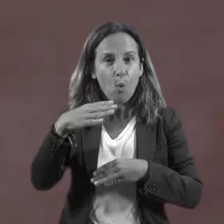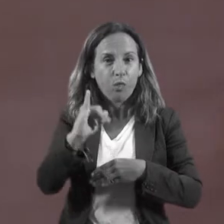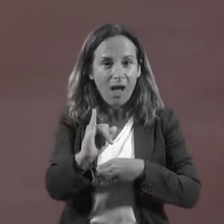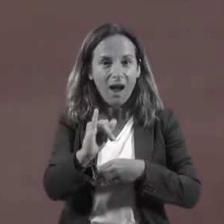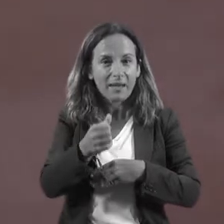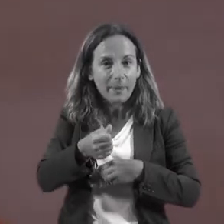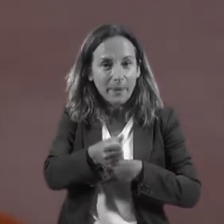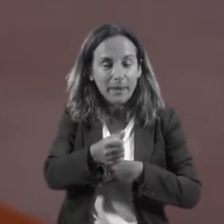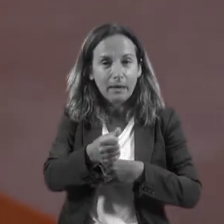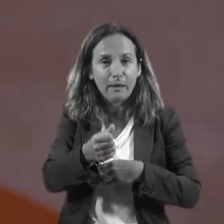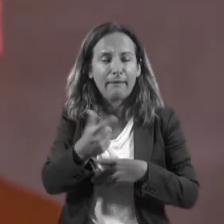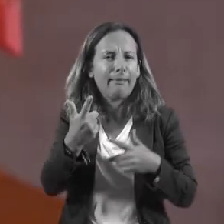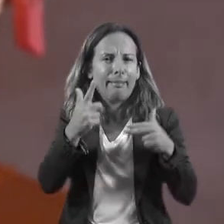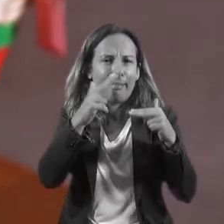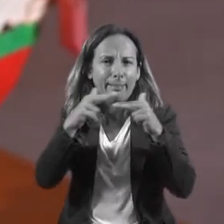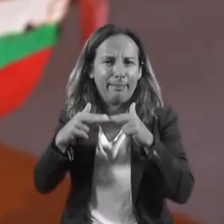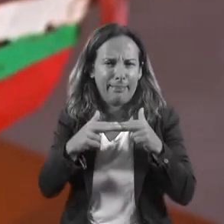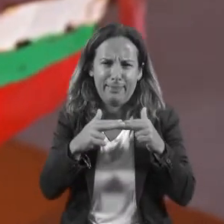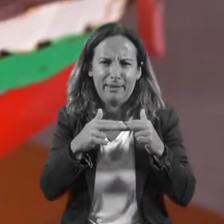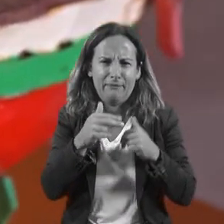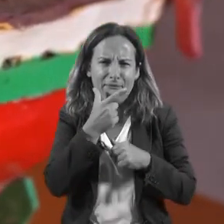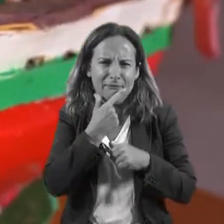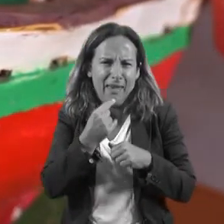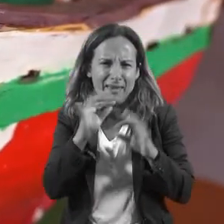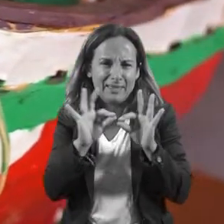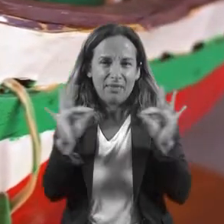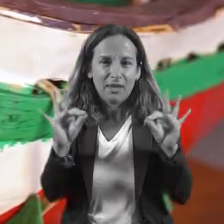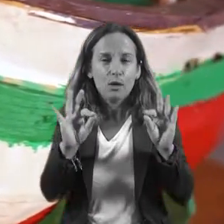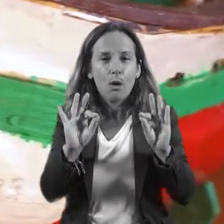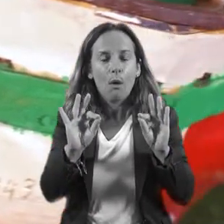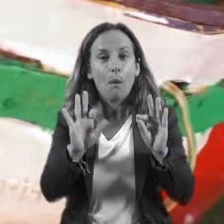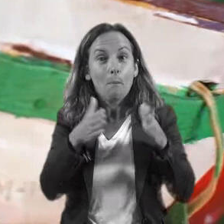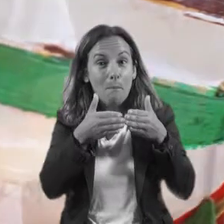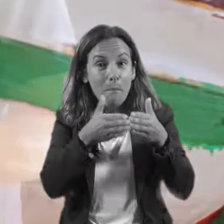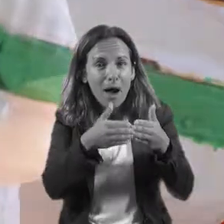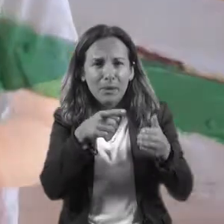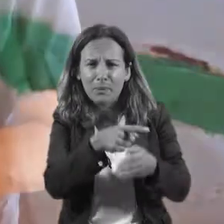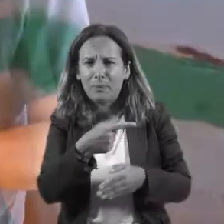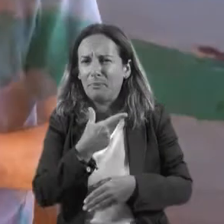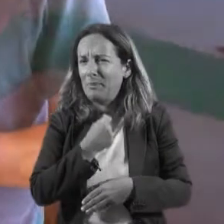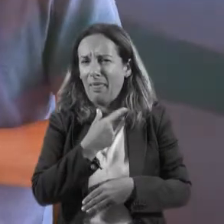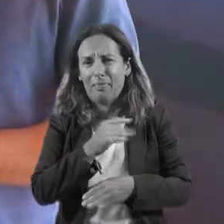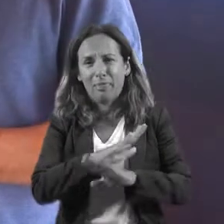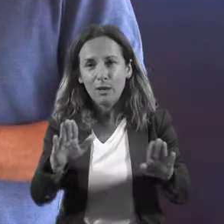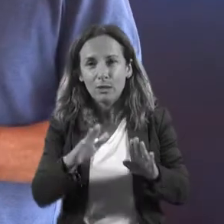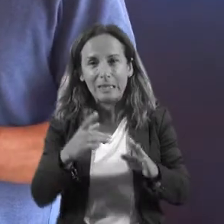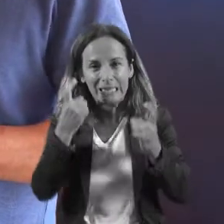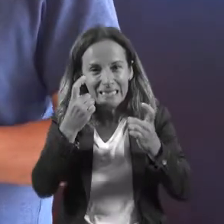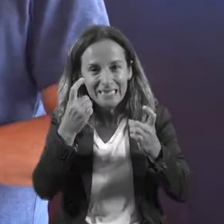una instal·lació molt rústica, però és molt graciosa, és molt graciosa, i estem intentant fer-la neta